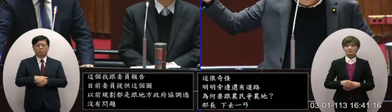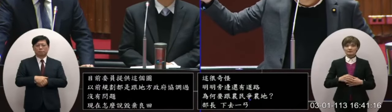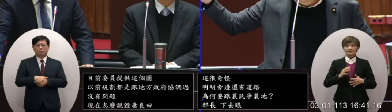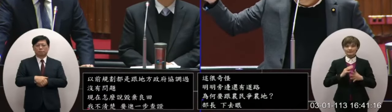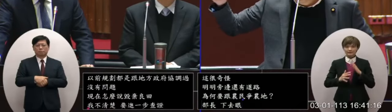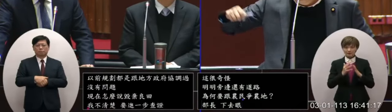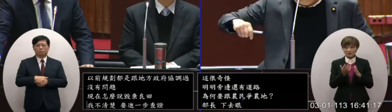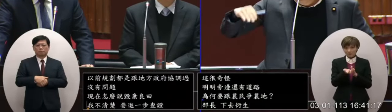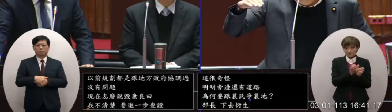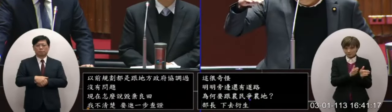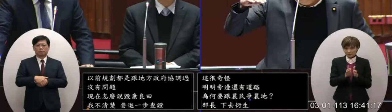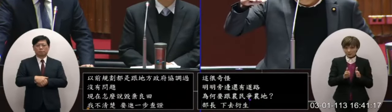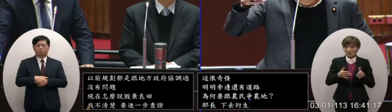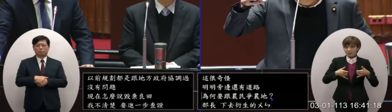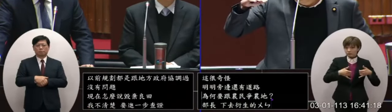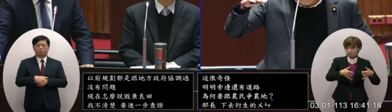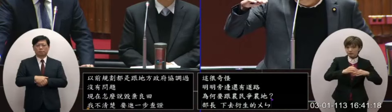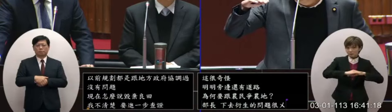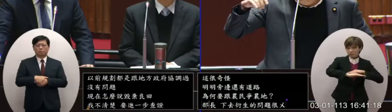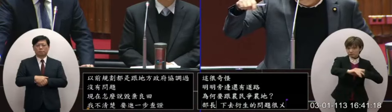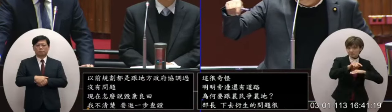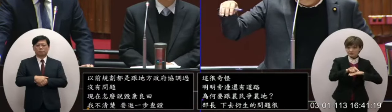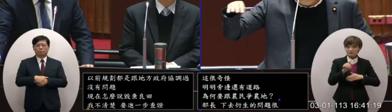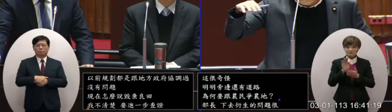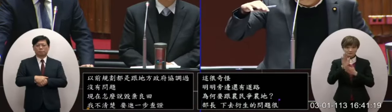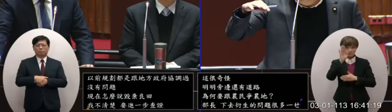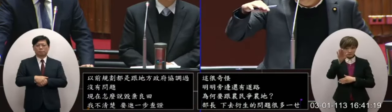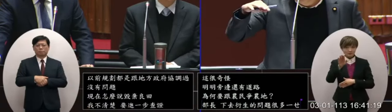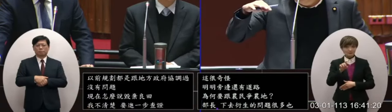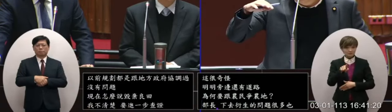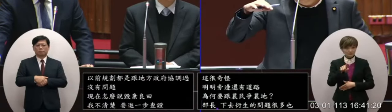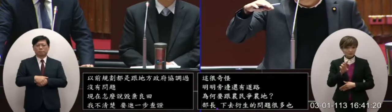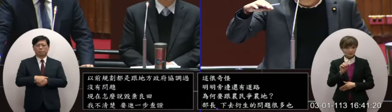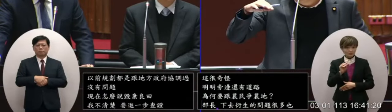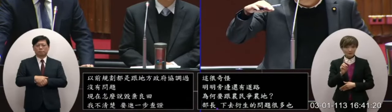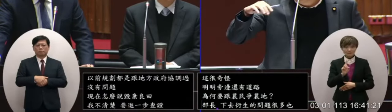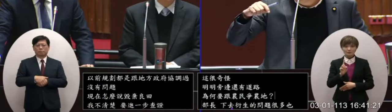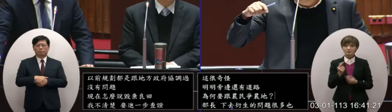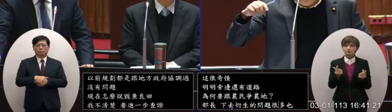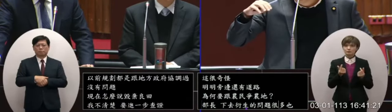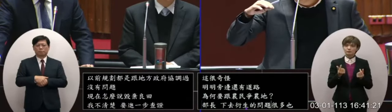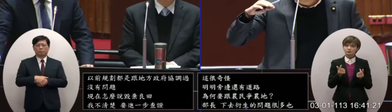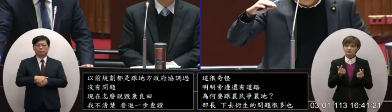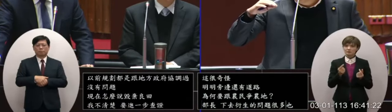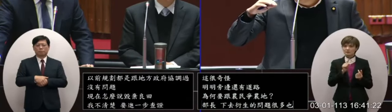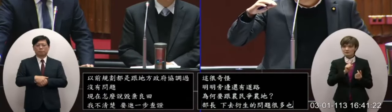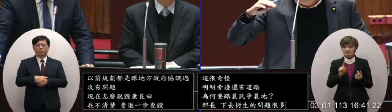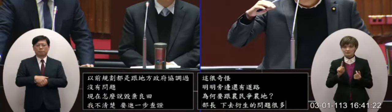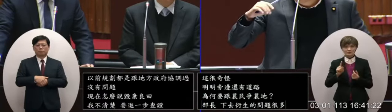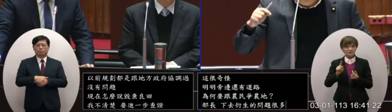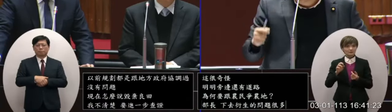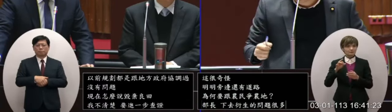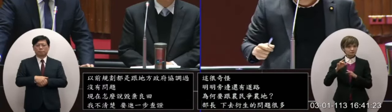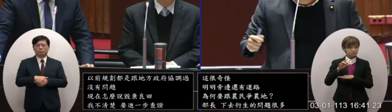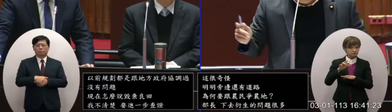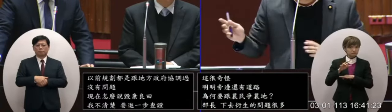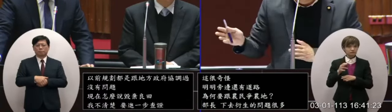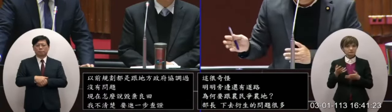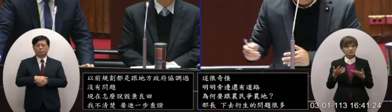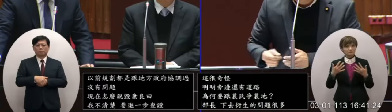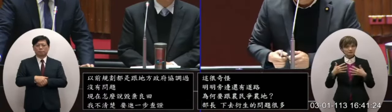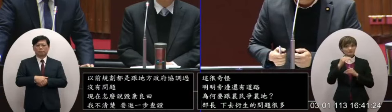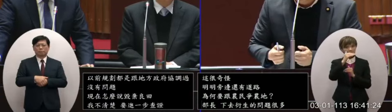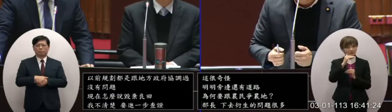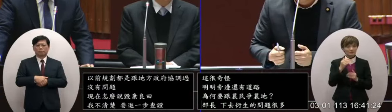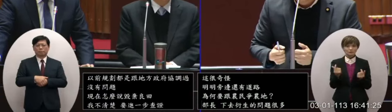有那个空白、那个农机的一些限制，一些限制？比如说，现